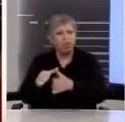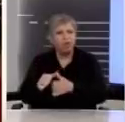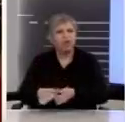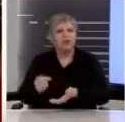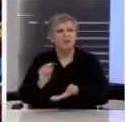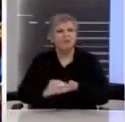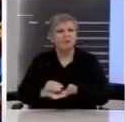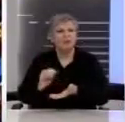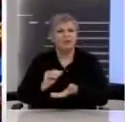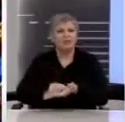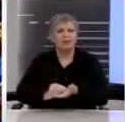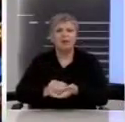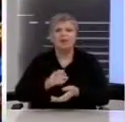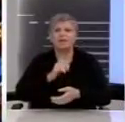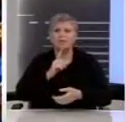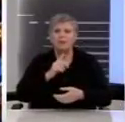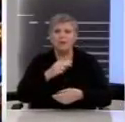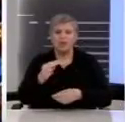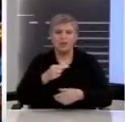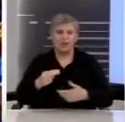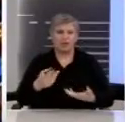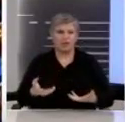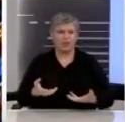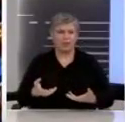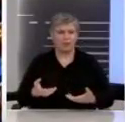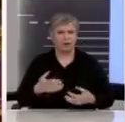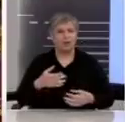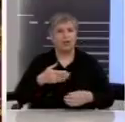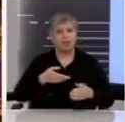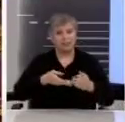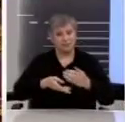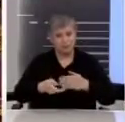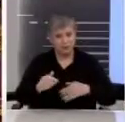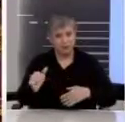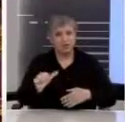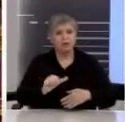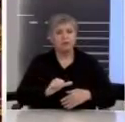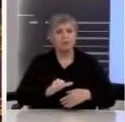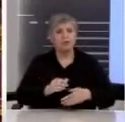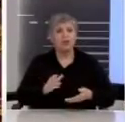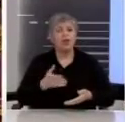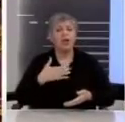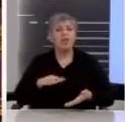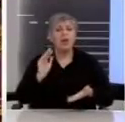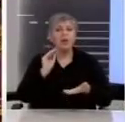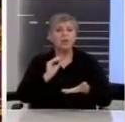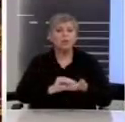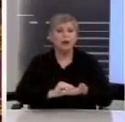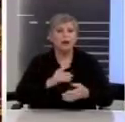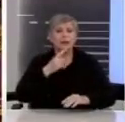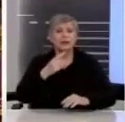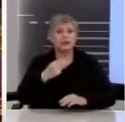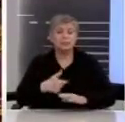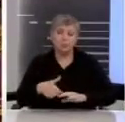επανέρχεστε στον τόπο του εγκλήματος, γι' αυτό ξαναμπήκατε μέσα. Θέλω λοιπόν να σας επαναλάβω το ίδιο